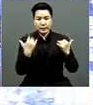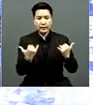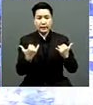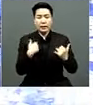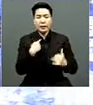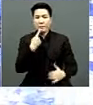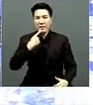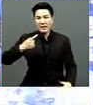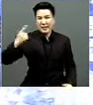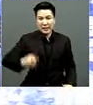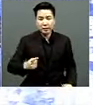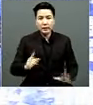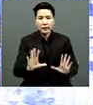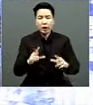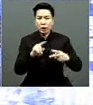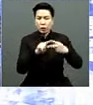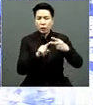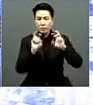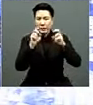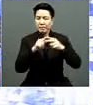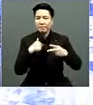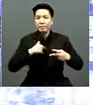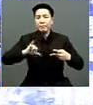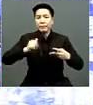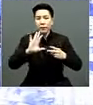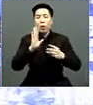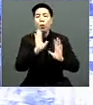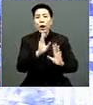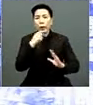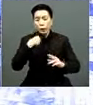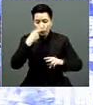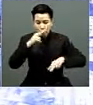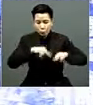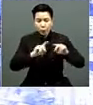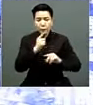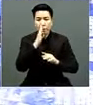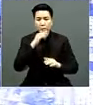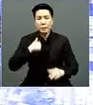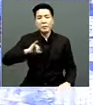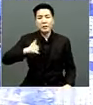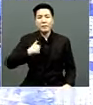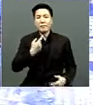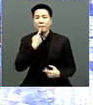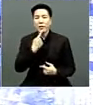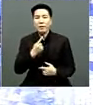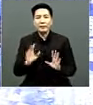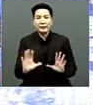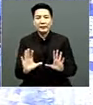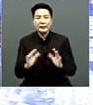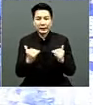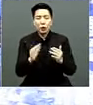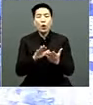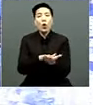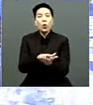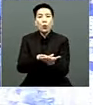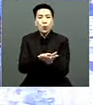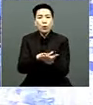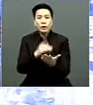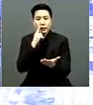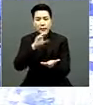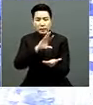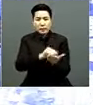ไม่ยืนยันความแน่นอนของ2ประเด็นนี้นะครับผมขออนุญาตได้เช็คอีกรอบหนึ่งถ้าไม่มั่นใจยังไม่กล้าที่จะพูดตรงนี้นะครับต้องขออภัยในการที่